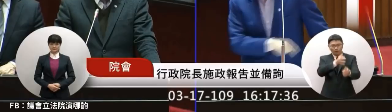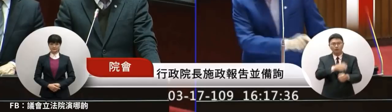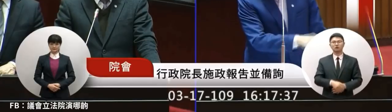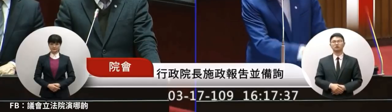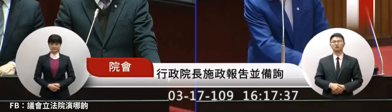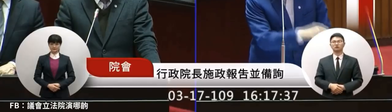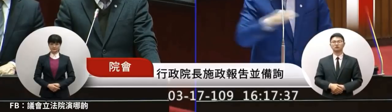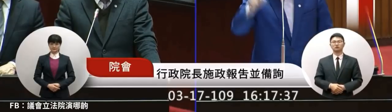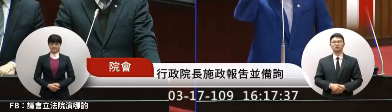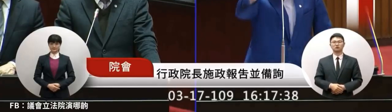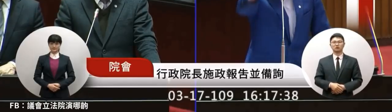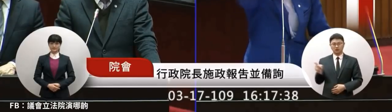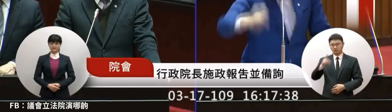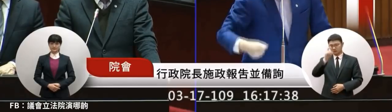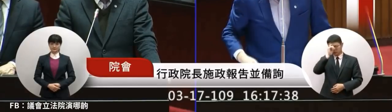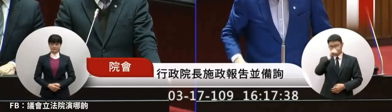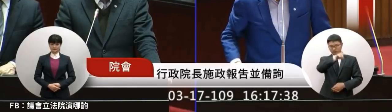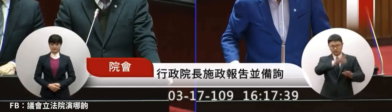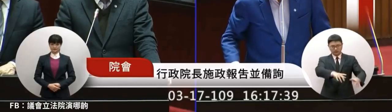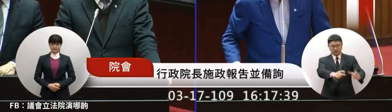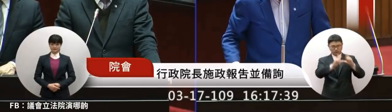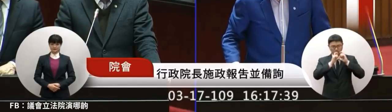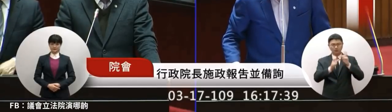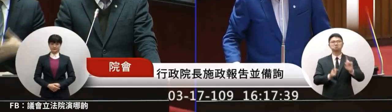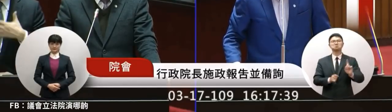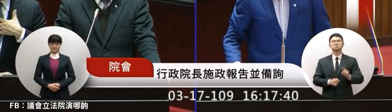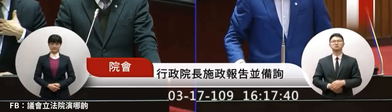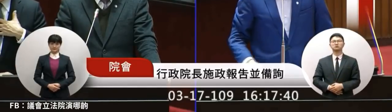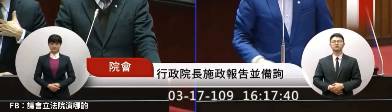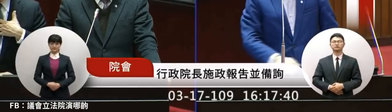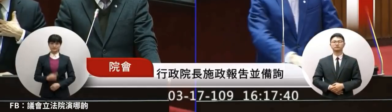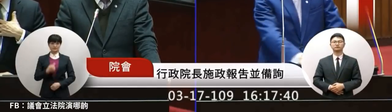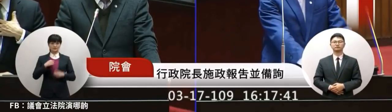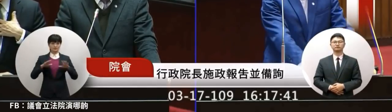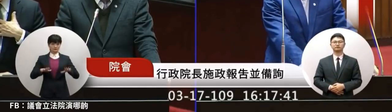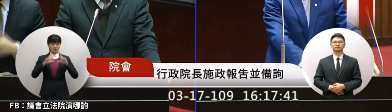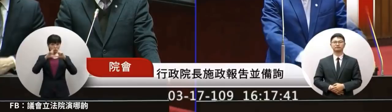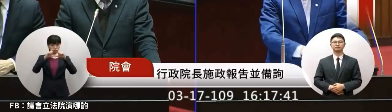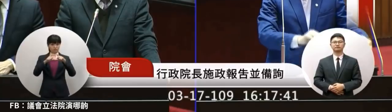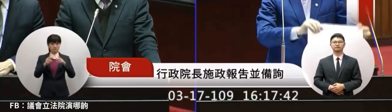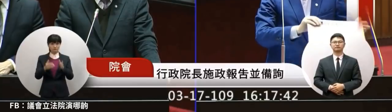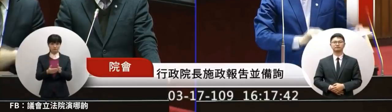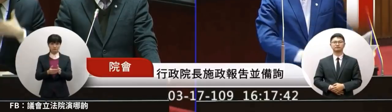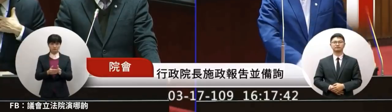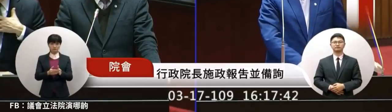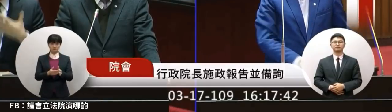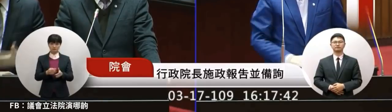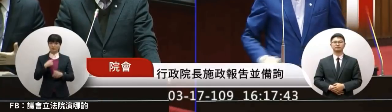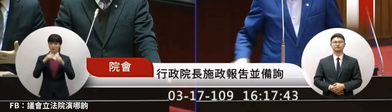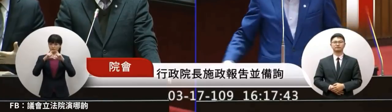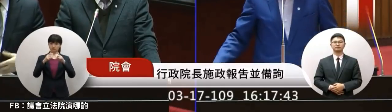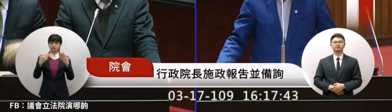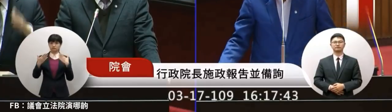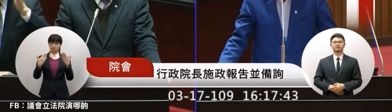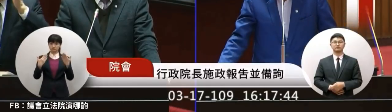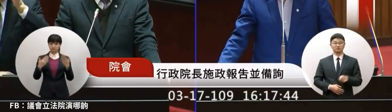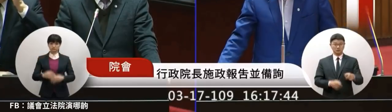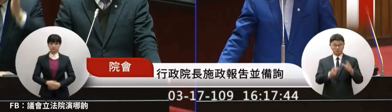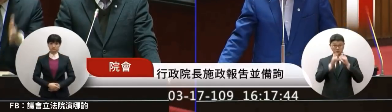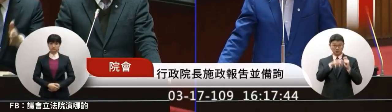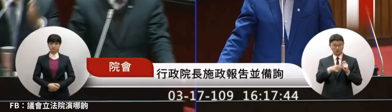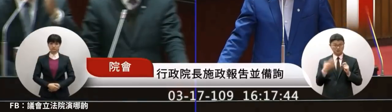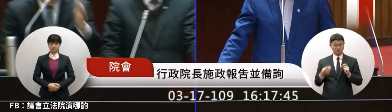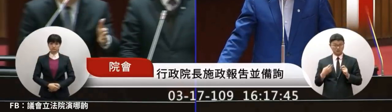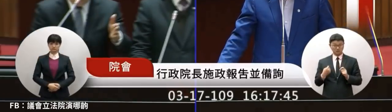辑台希望知道你今天的答案是什么，你知道吗？ 我就在回答了，我的答案很清楚。 你答案还是这